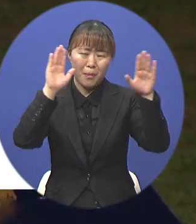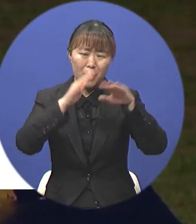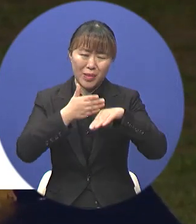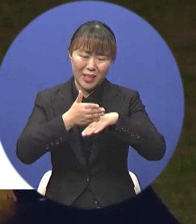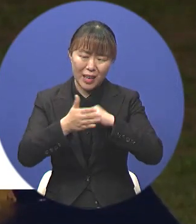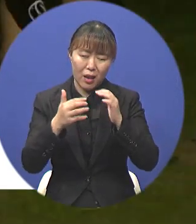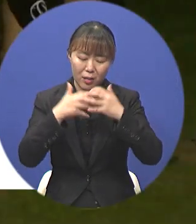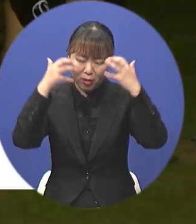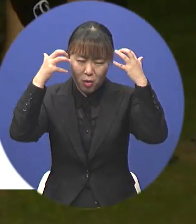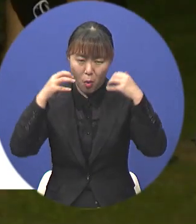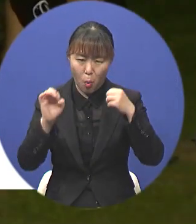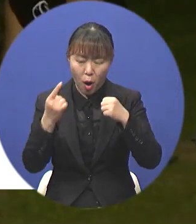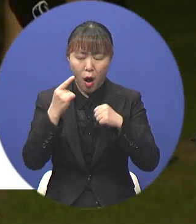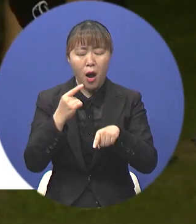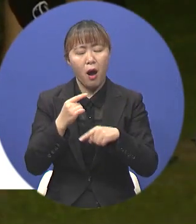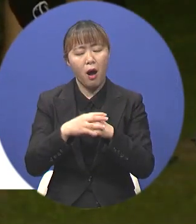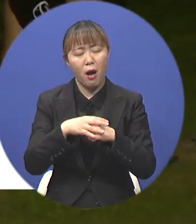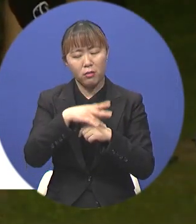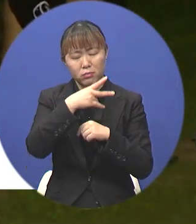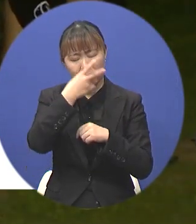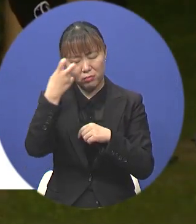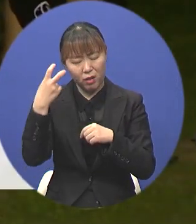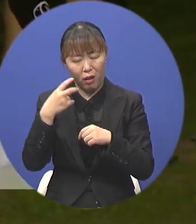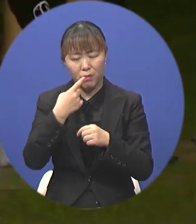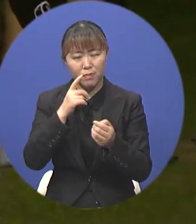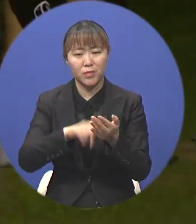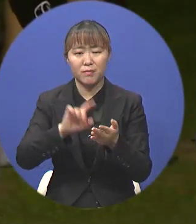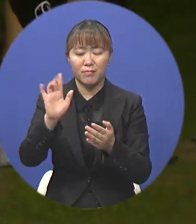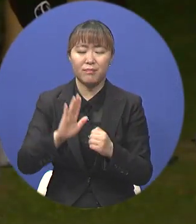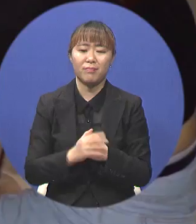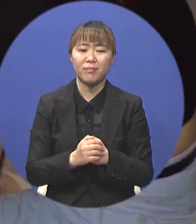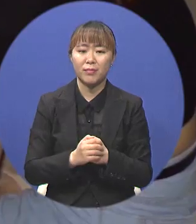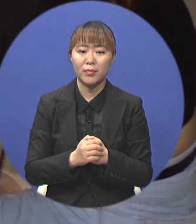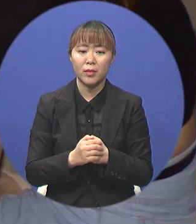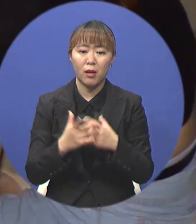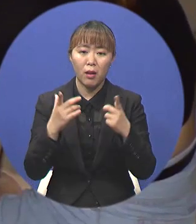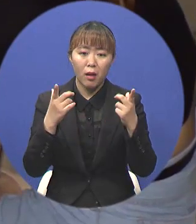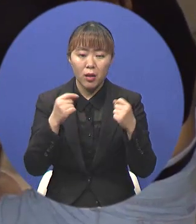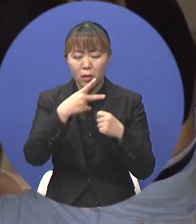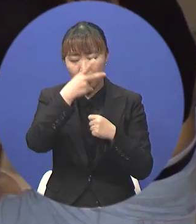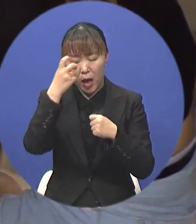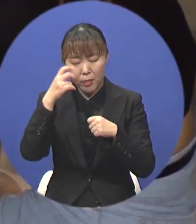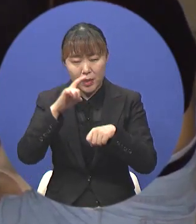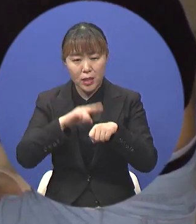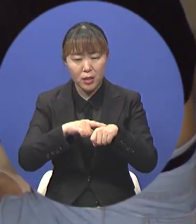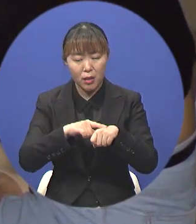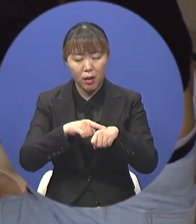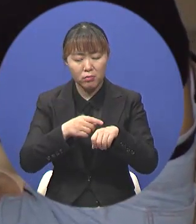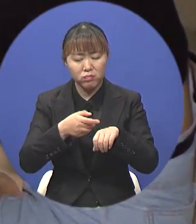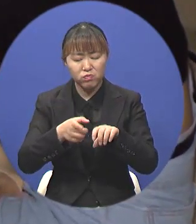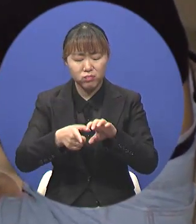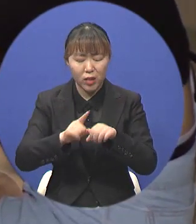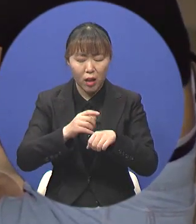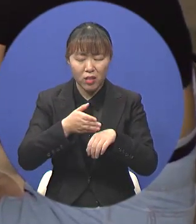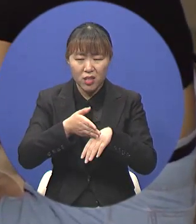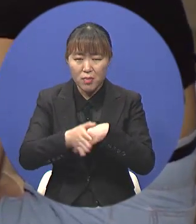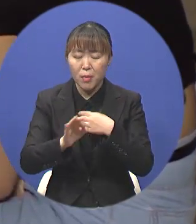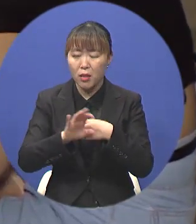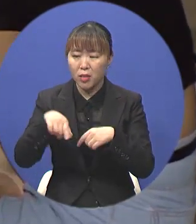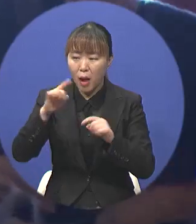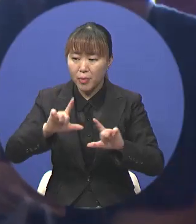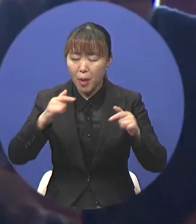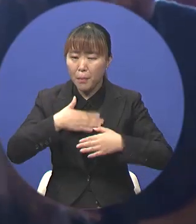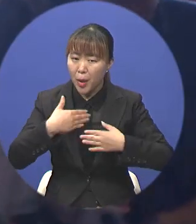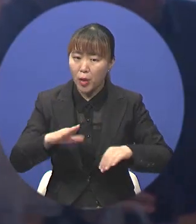이어지는 찜통 더위에 쉽사리 잠들지 못합니다. 이렇게 자는 시간이 늦어지면 다음 날 피곤할 뿐더러 낮